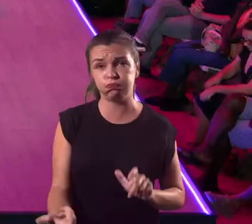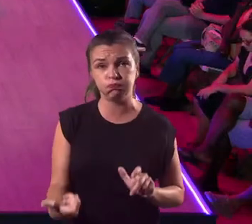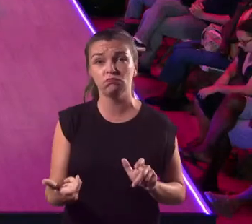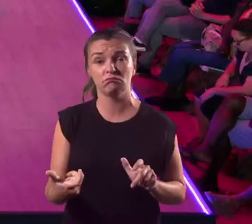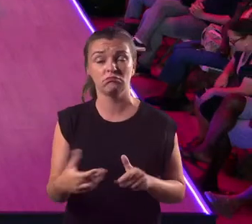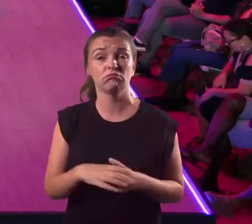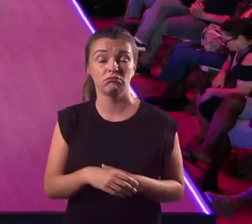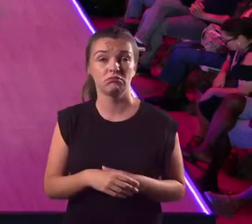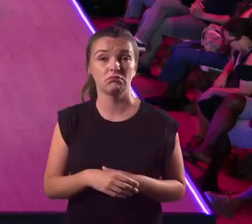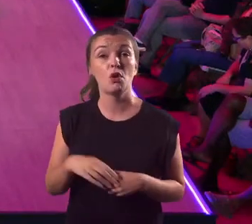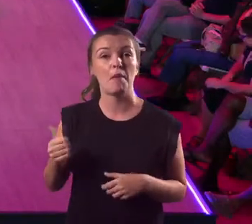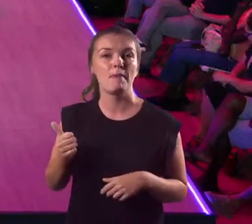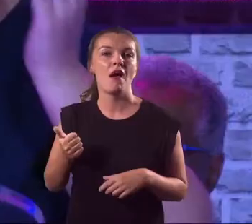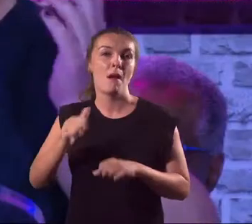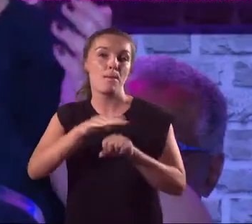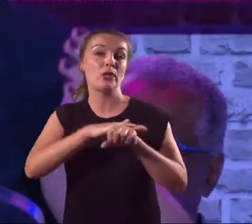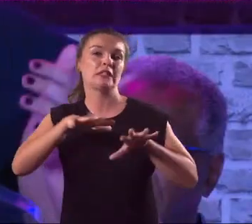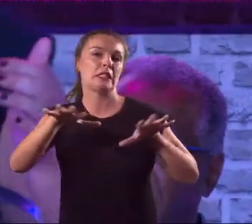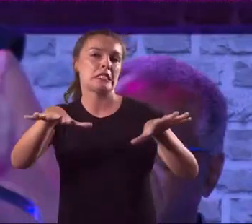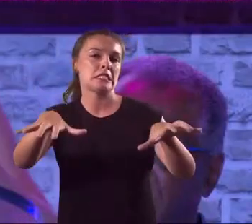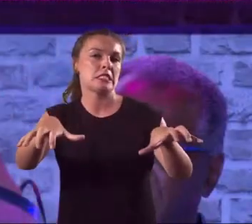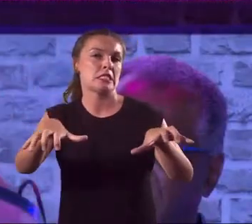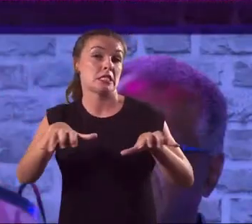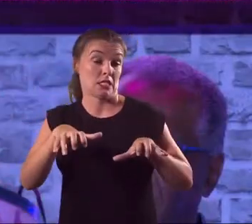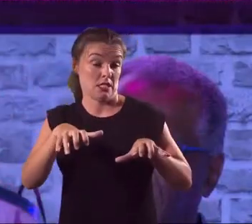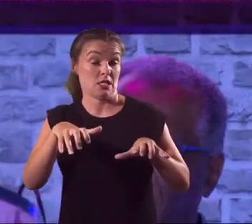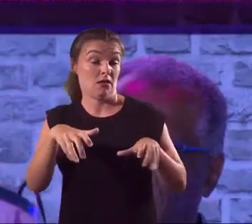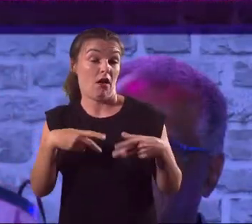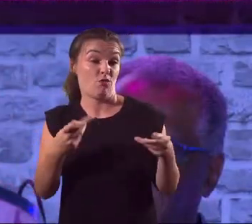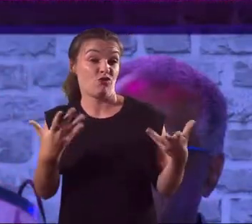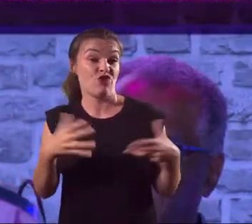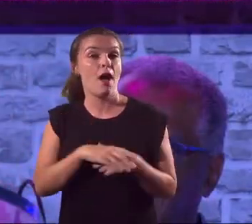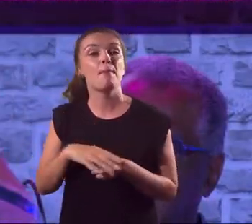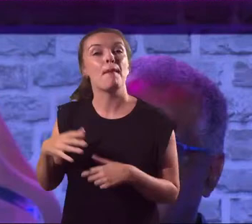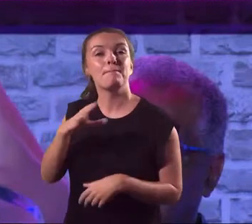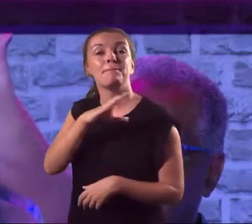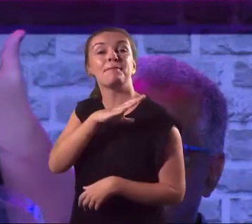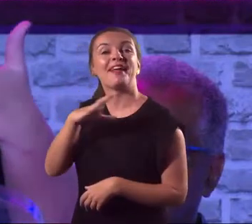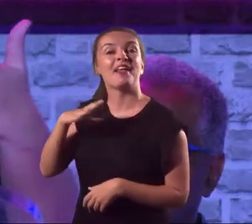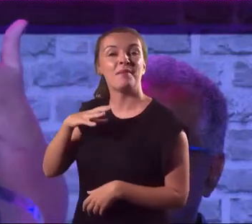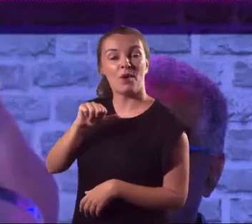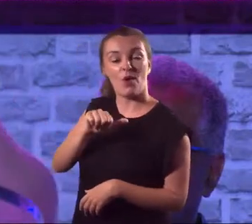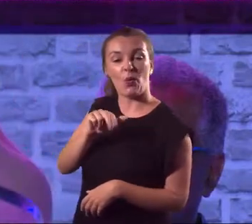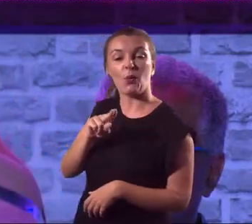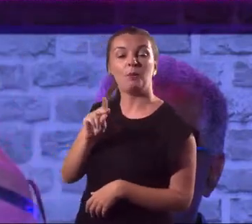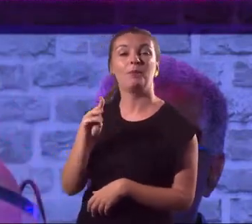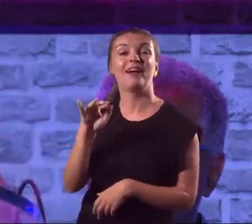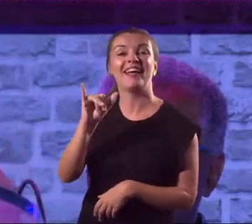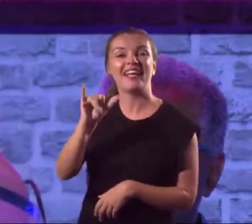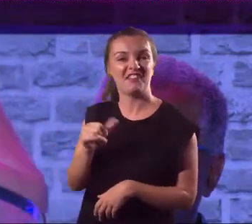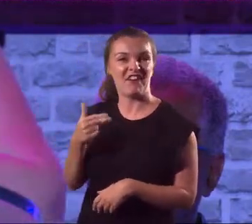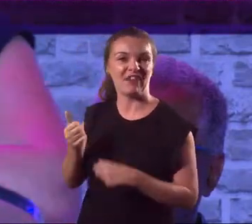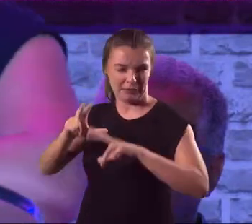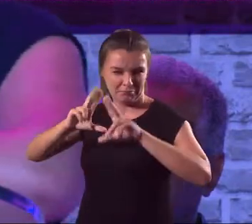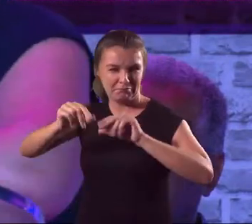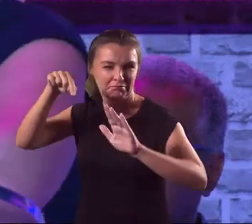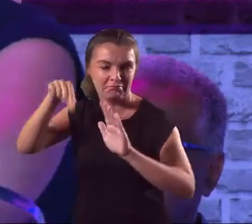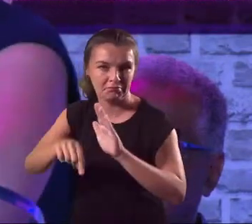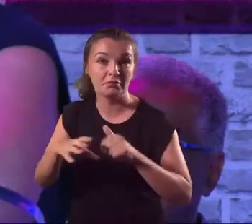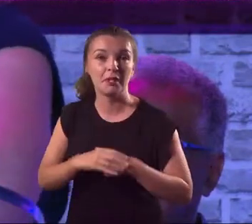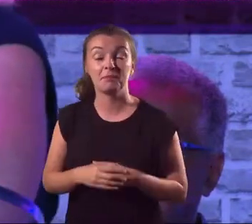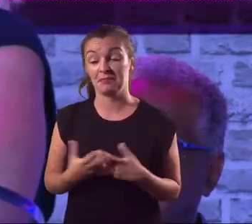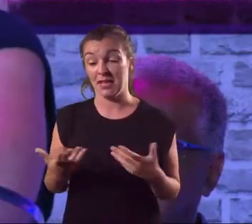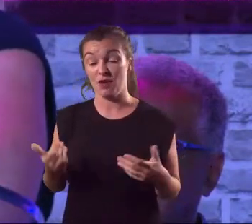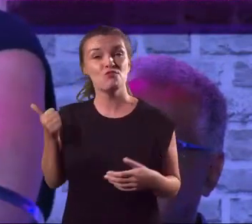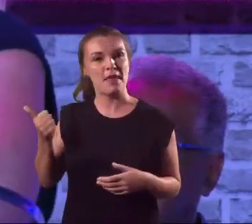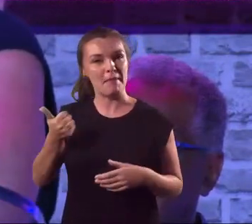vaille, avec en plus des plans d'austérité terrifiants qui vous sont annoncés. Manon Aubry en parlera. Mais pour continuer une politique contre